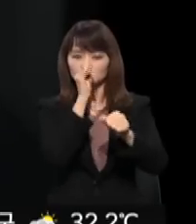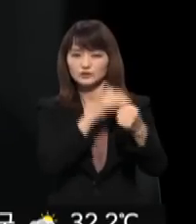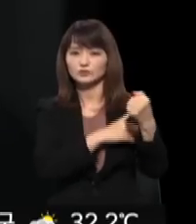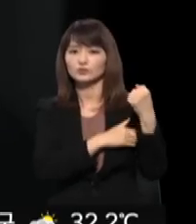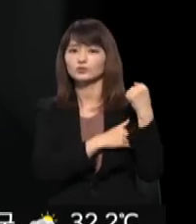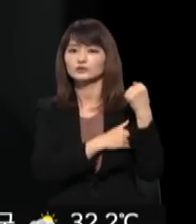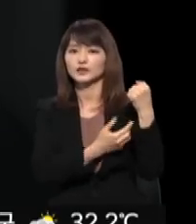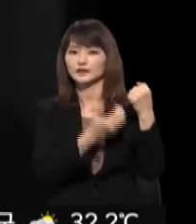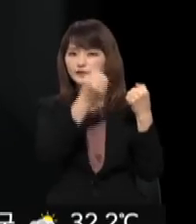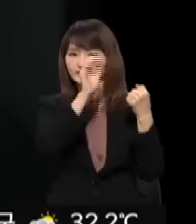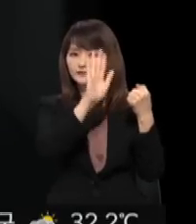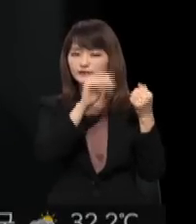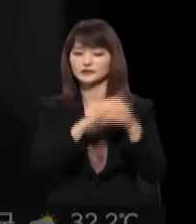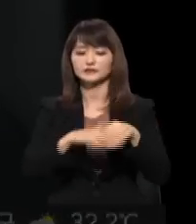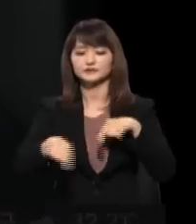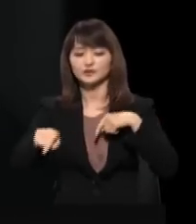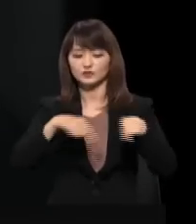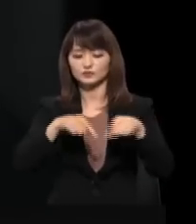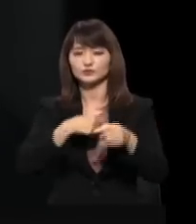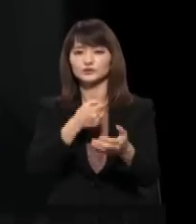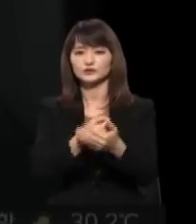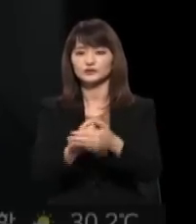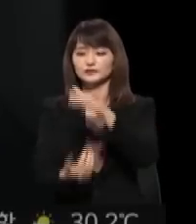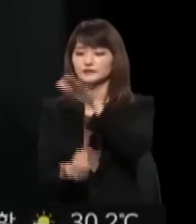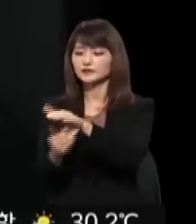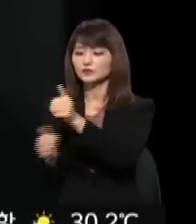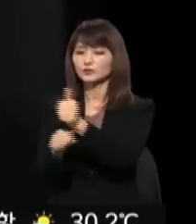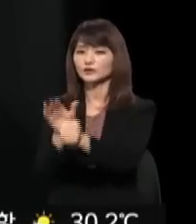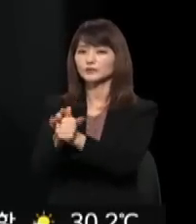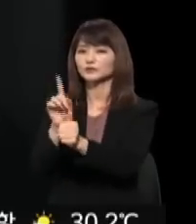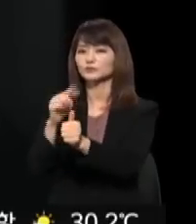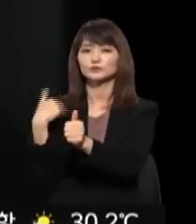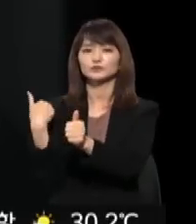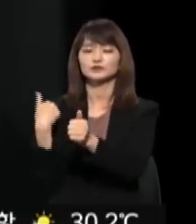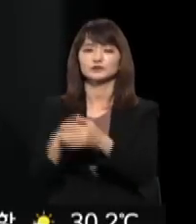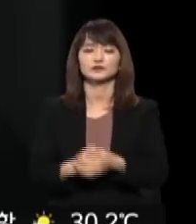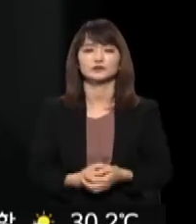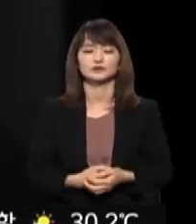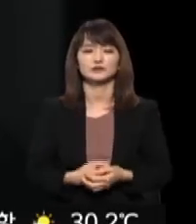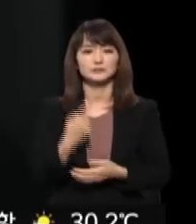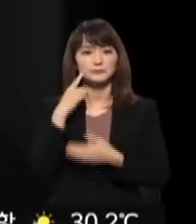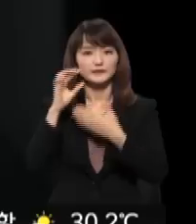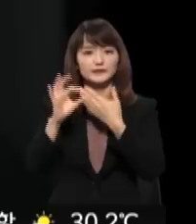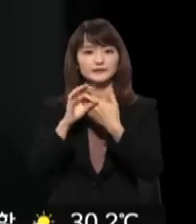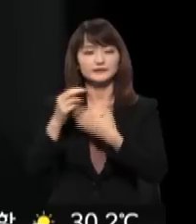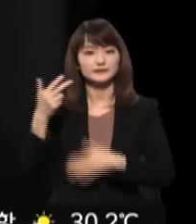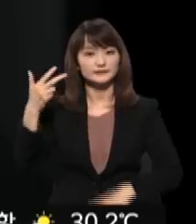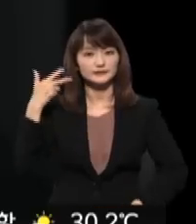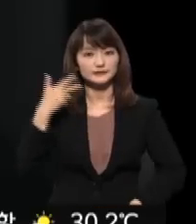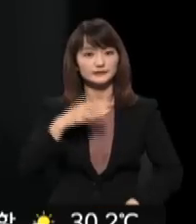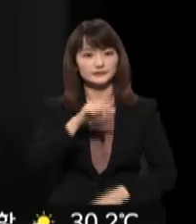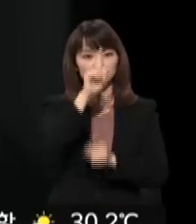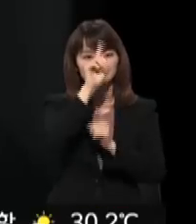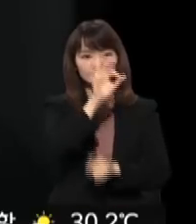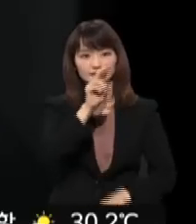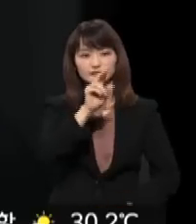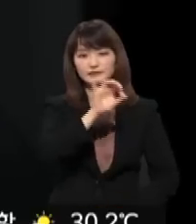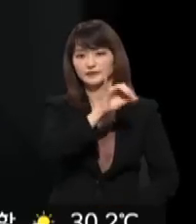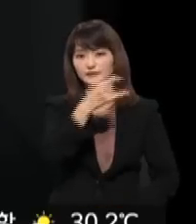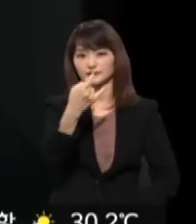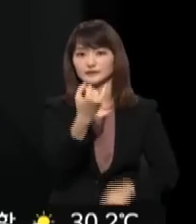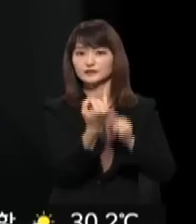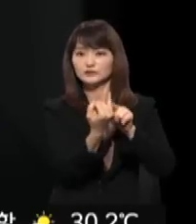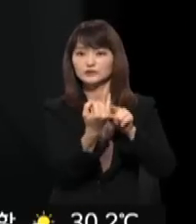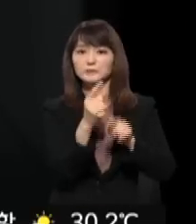범주에 있지 않잖아요 일종의 정치적 판단을 하는 건데 최고위가 하면 몰라도 만약에 윤리가 지난주에 그 2학년 위원장이 구두 경고 부승으로